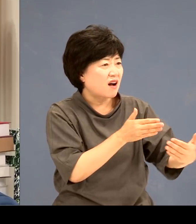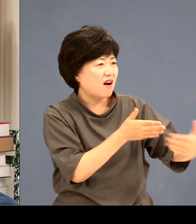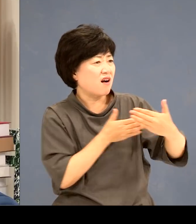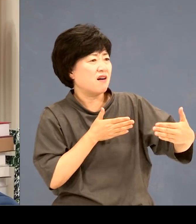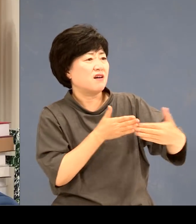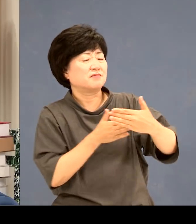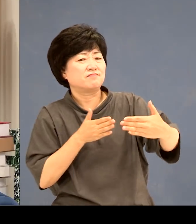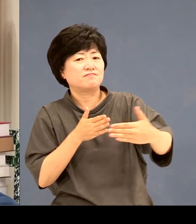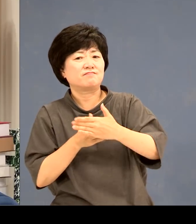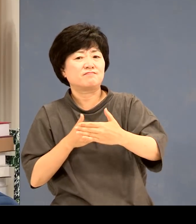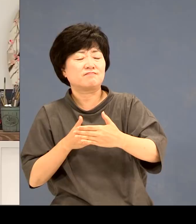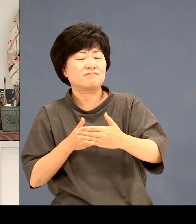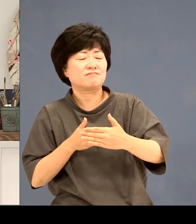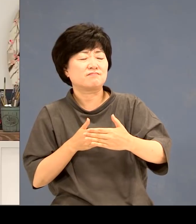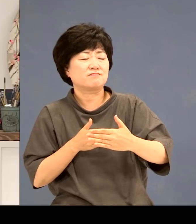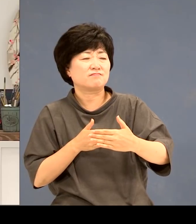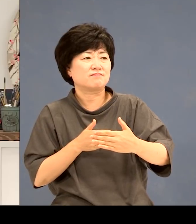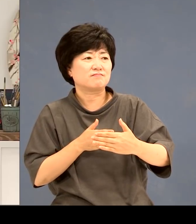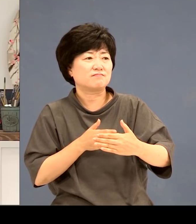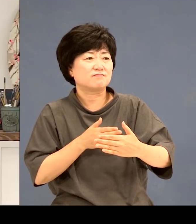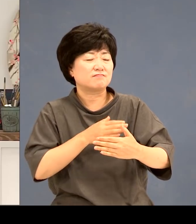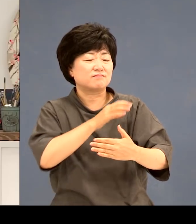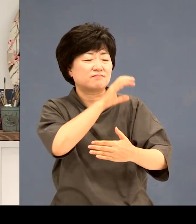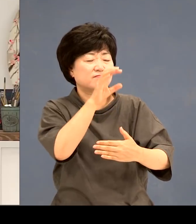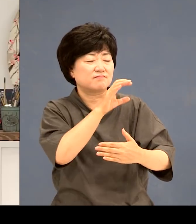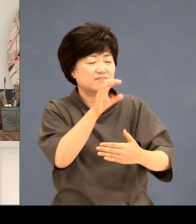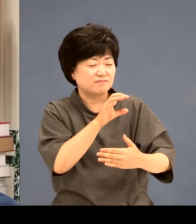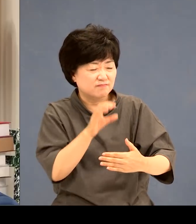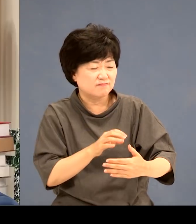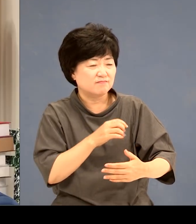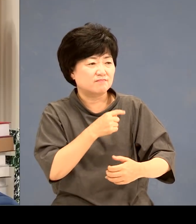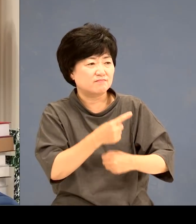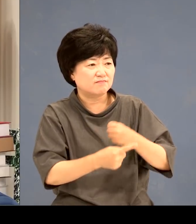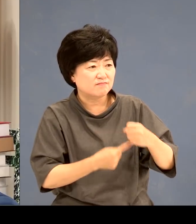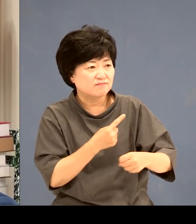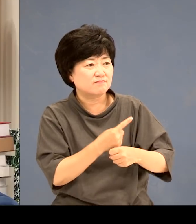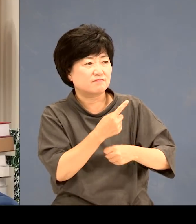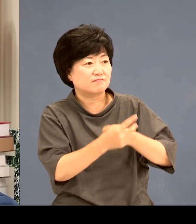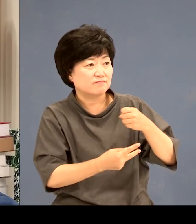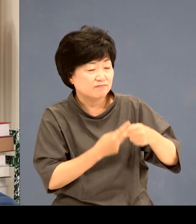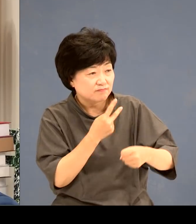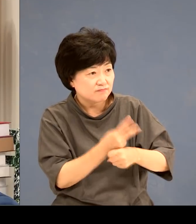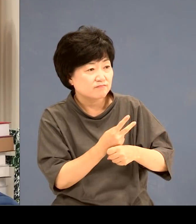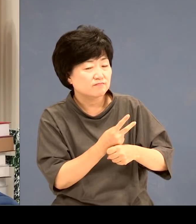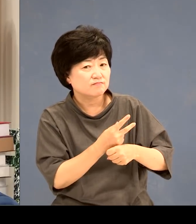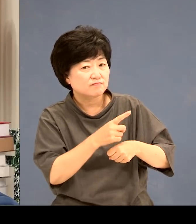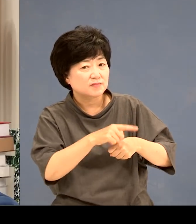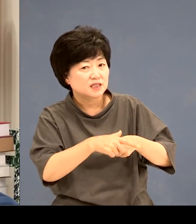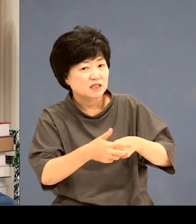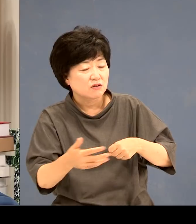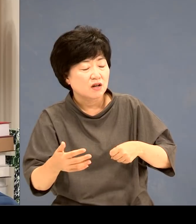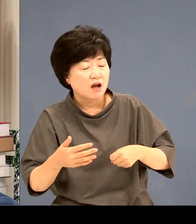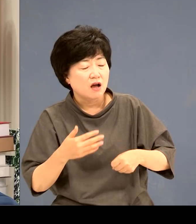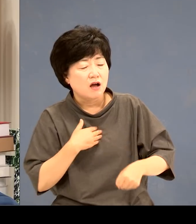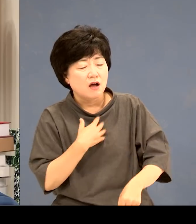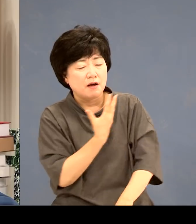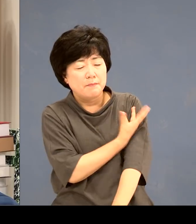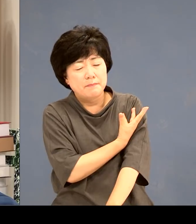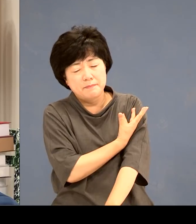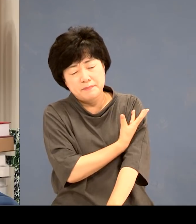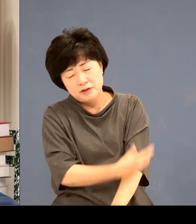또 그냥 강하게 거부하고 이제 그런 것들이 어느 순간 마음에 쌓이다 보니까 2년